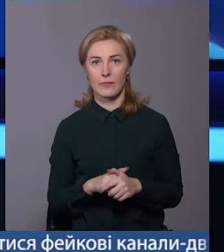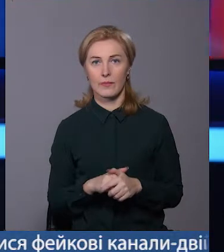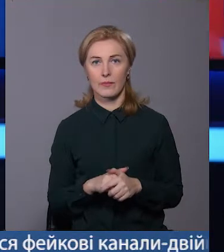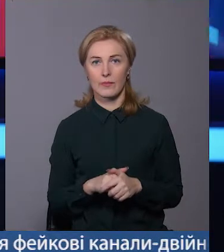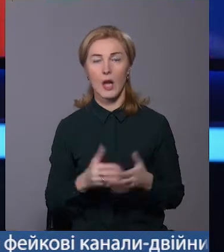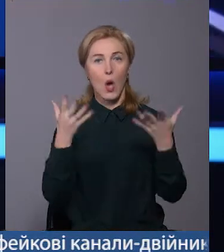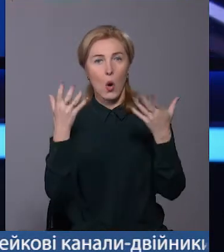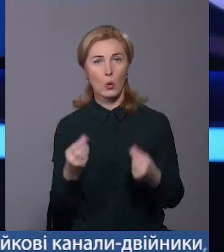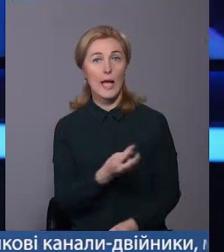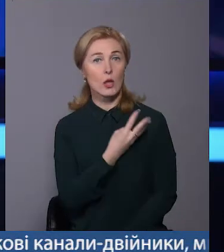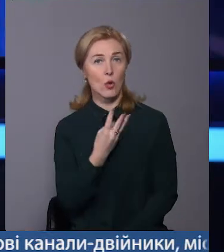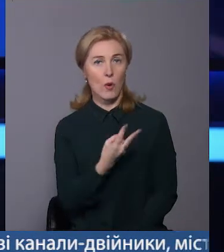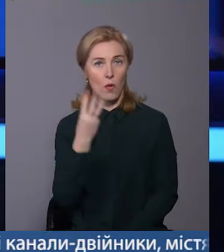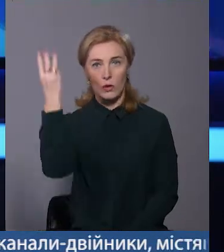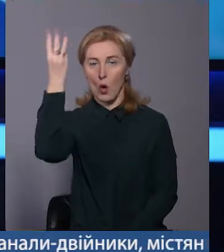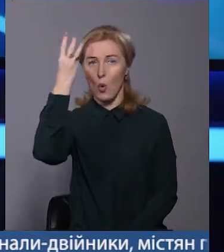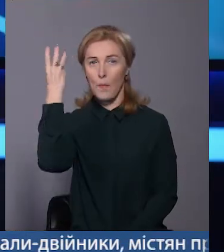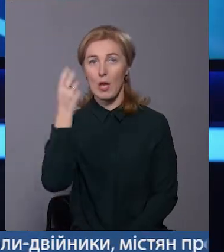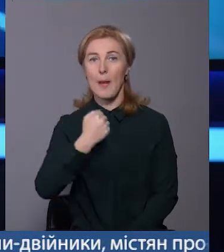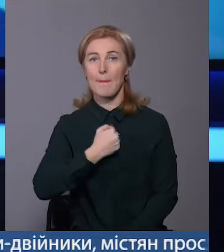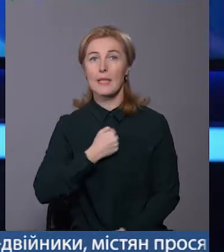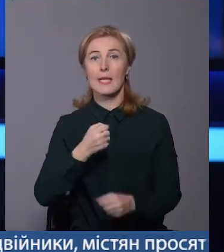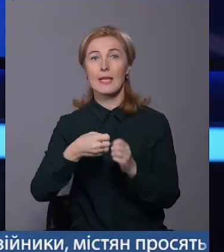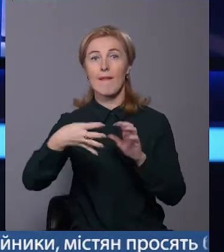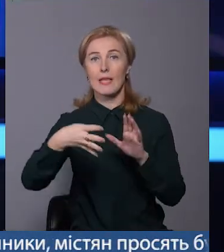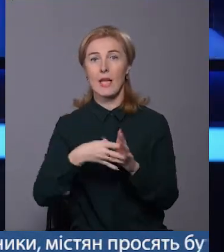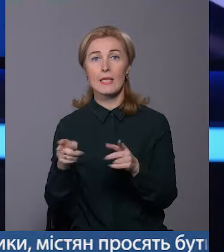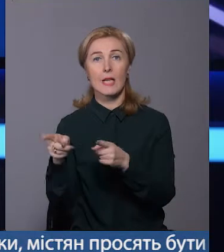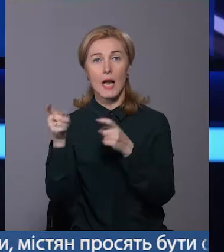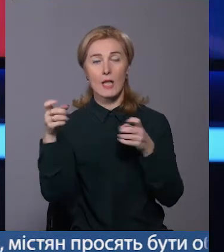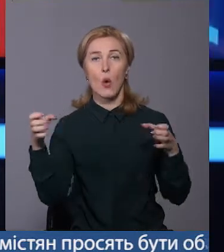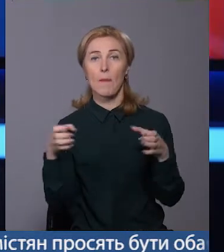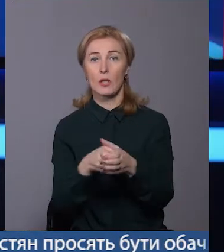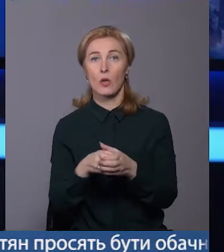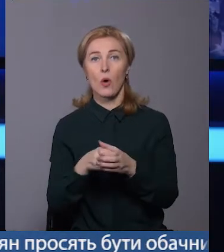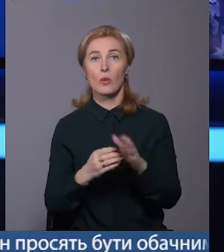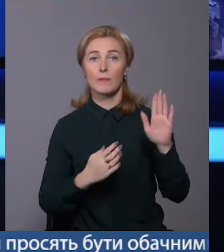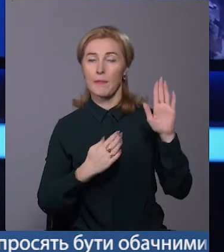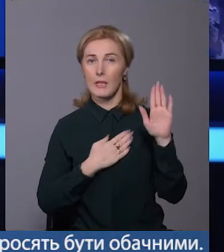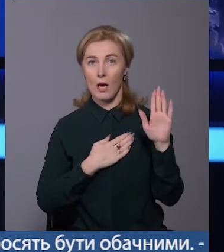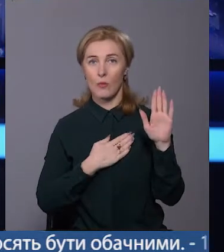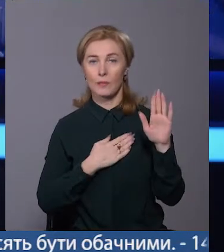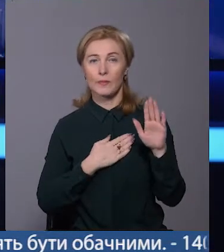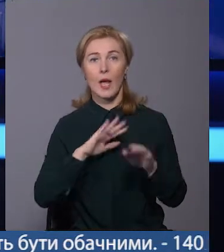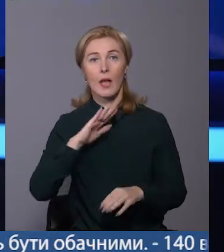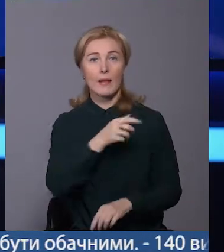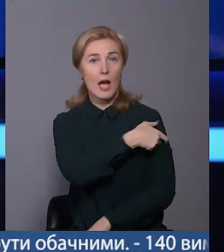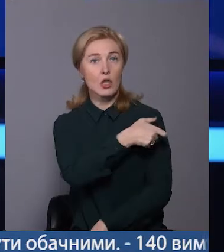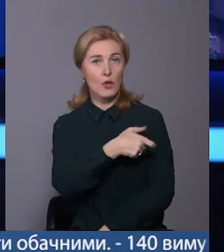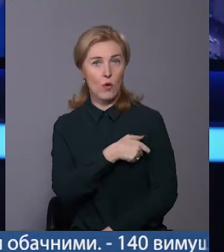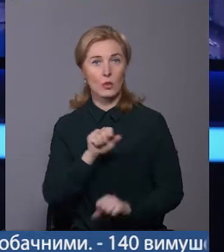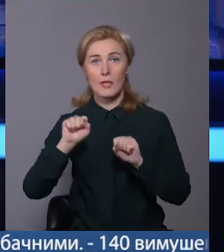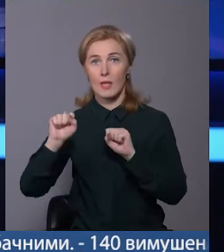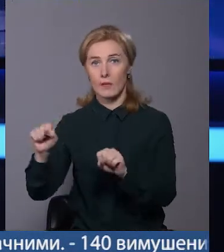У День добровольця у Хмельницькому бійці 19-го стрілецького батальйону склали присягу. На шевронах